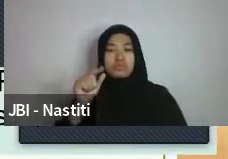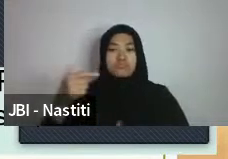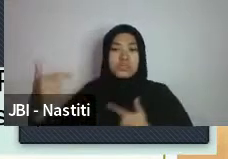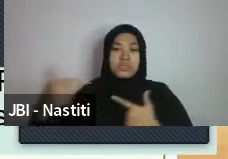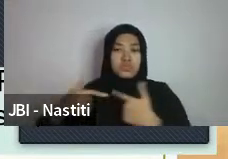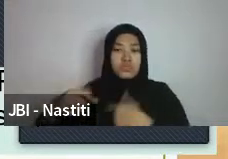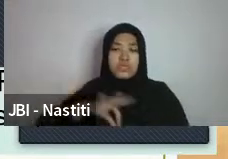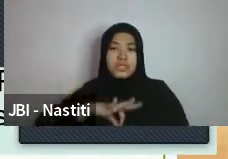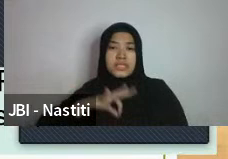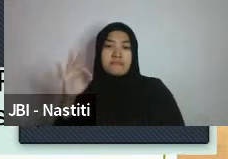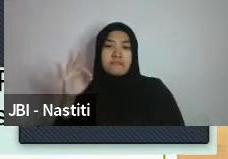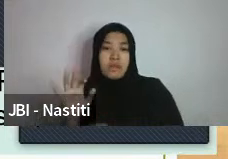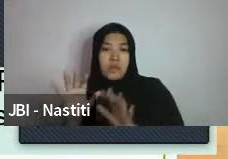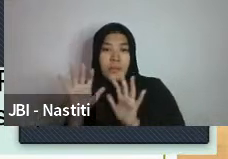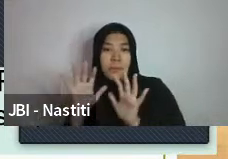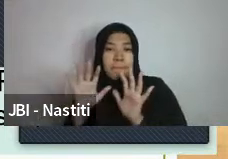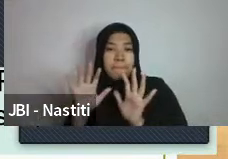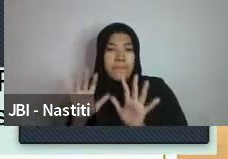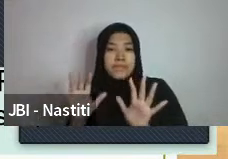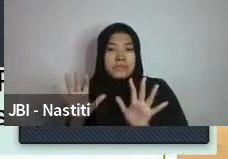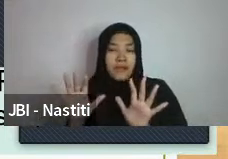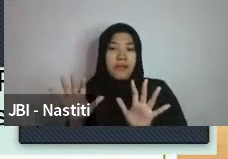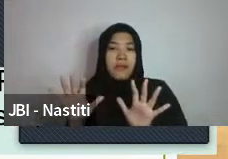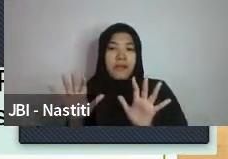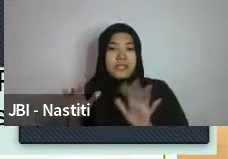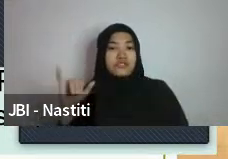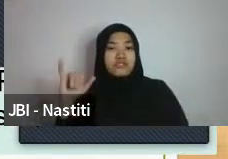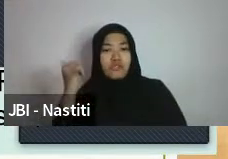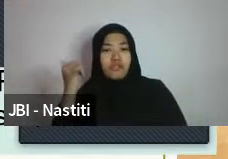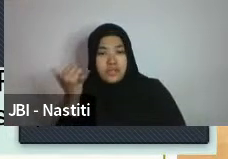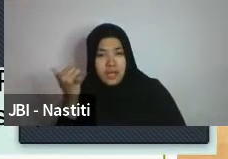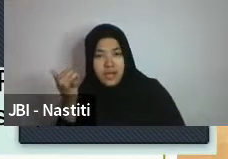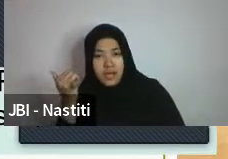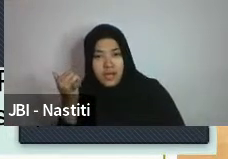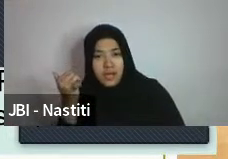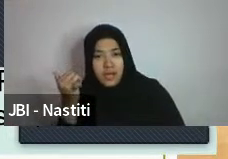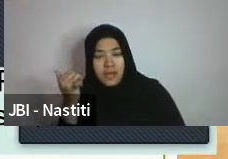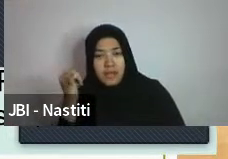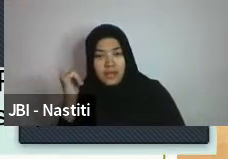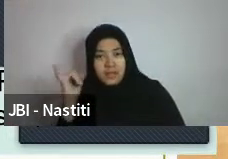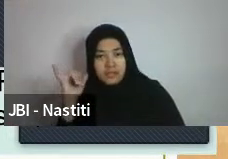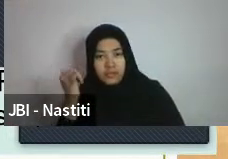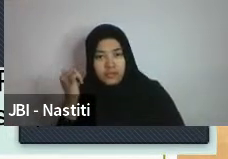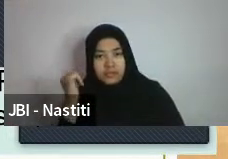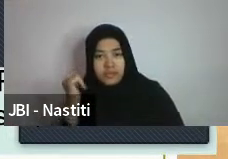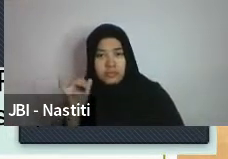nasional ya, dari angka Indonesia sendiri, dan paling banyak itu di kota Yogyakarta.